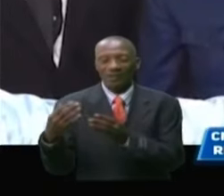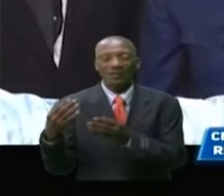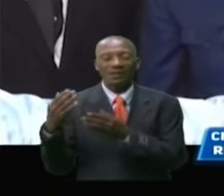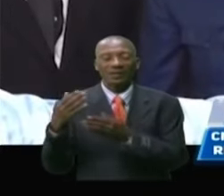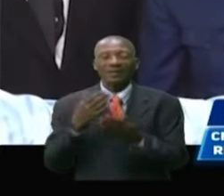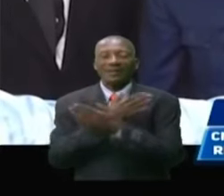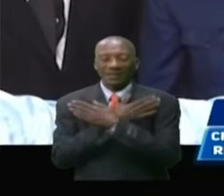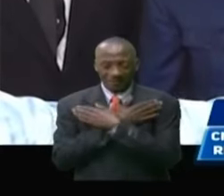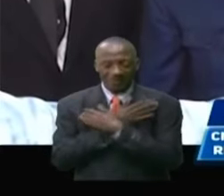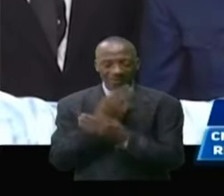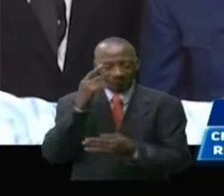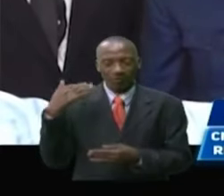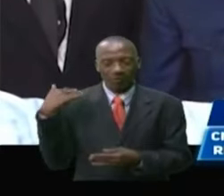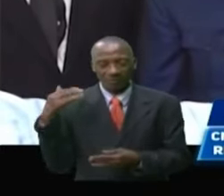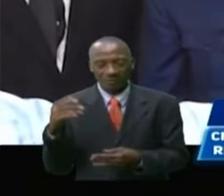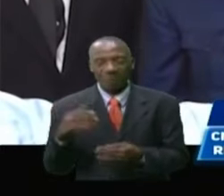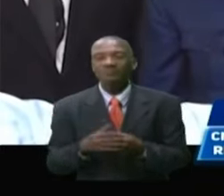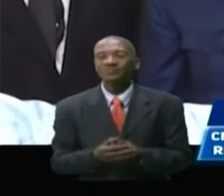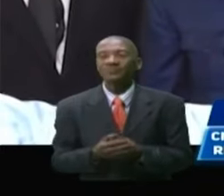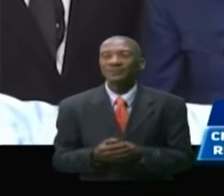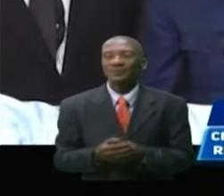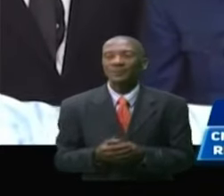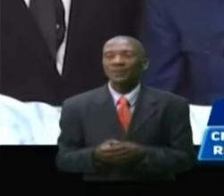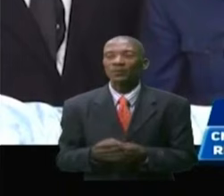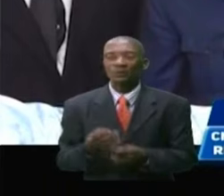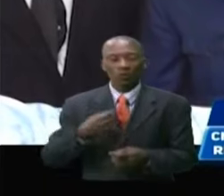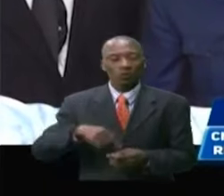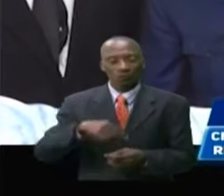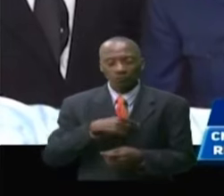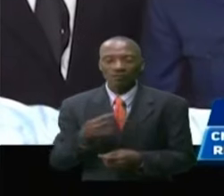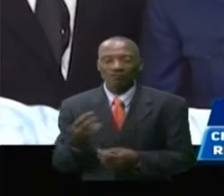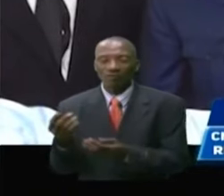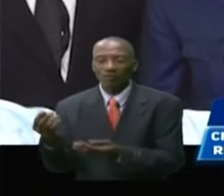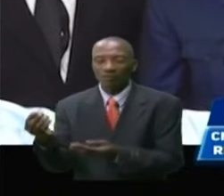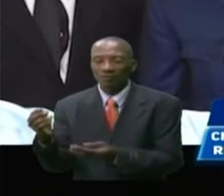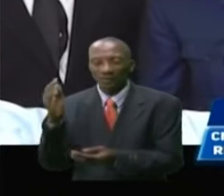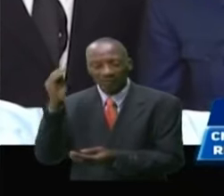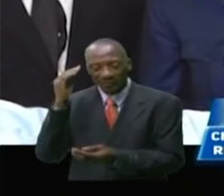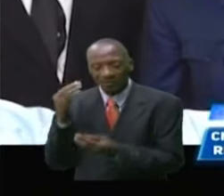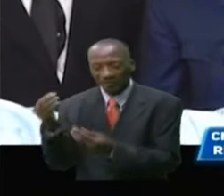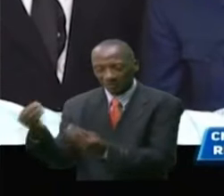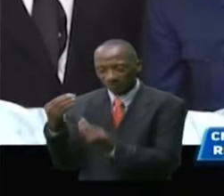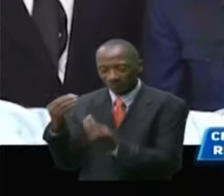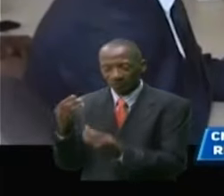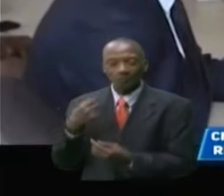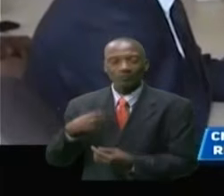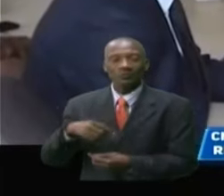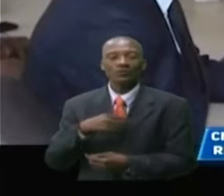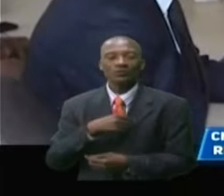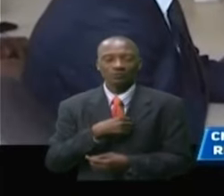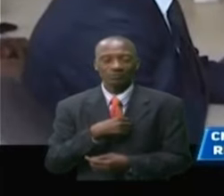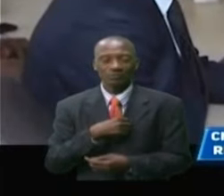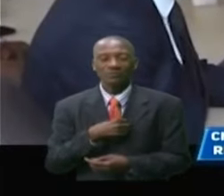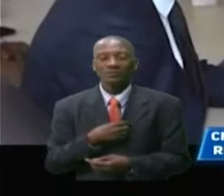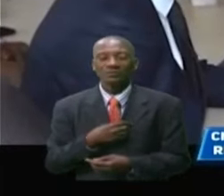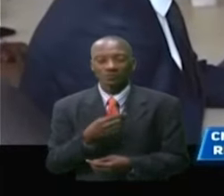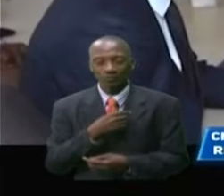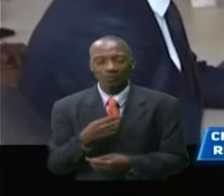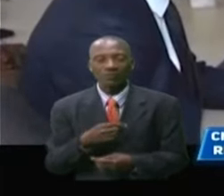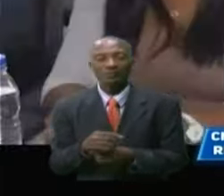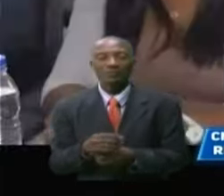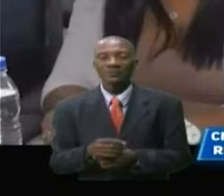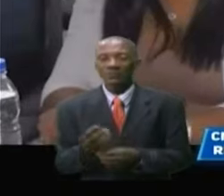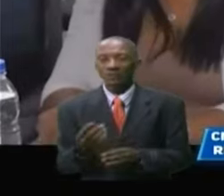instructions de son Excellence Jean-Pierre Liaou, vice-premier ministre, ministre de la fonction publique, autorité des tutelles de la CENSAP, instruit par